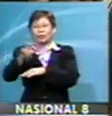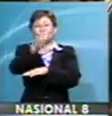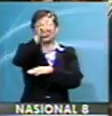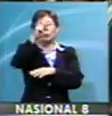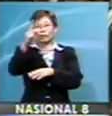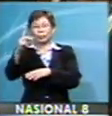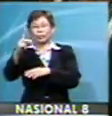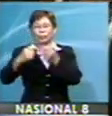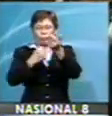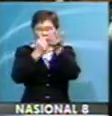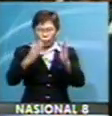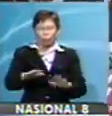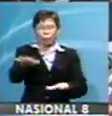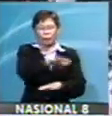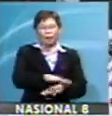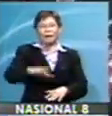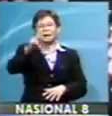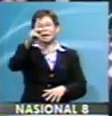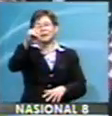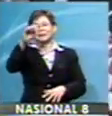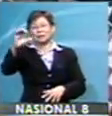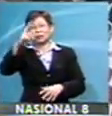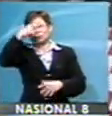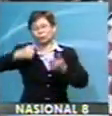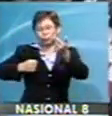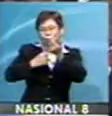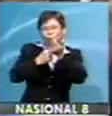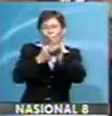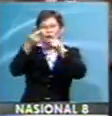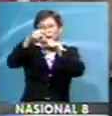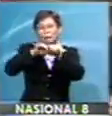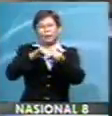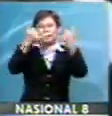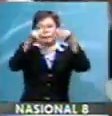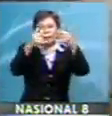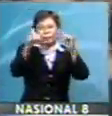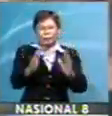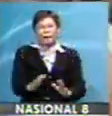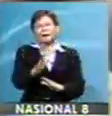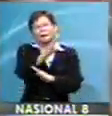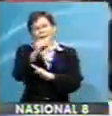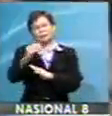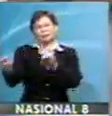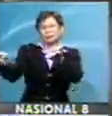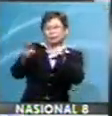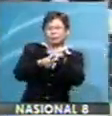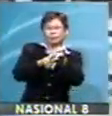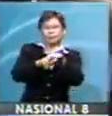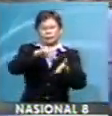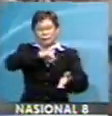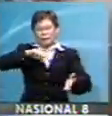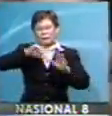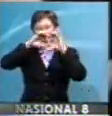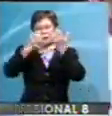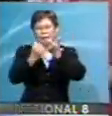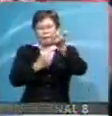trw memenuhi ruang KTC bagi memberi sokongan kepada barisan pemain selain mendaftar sebagai ahli